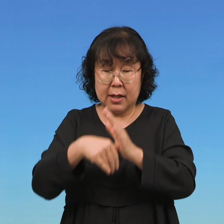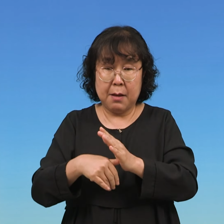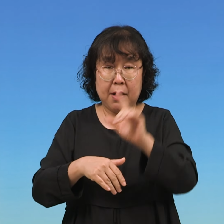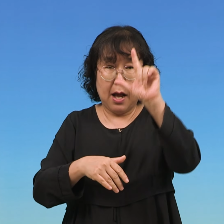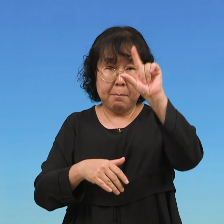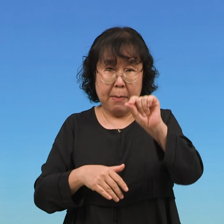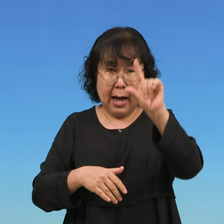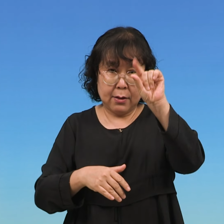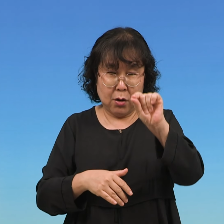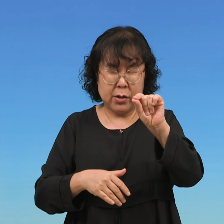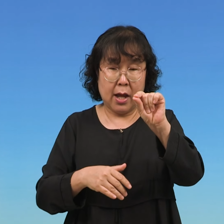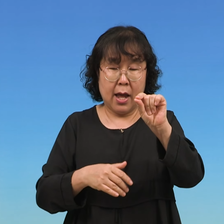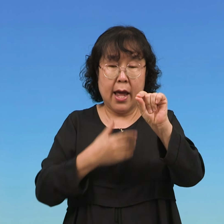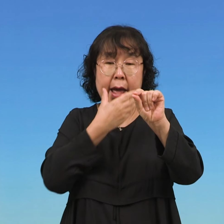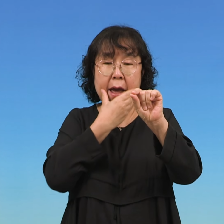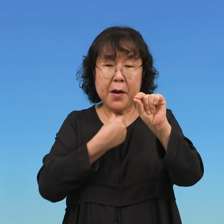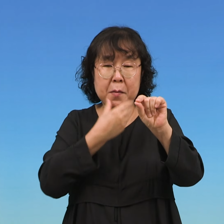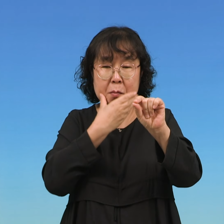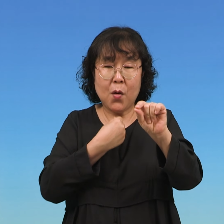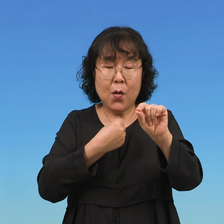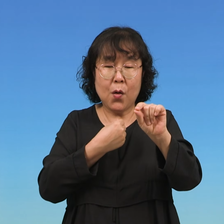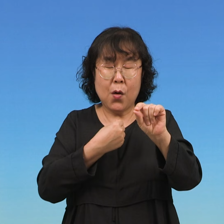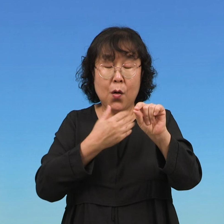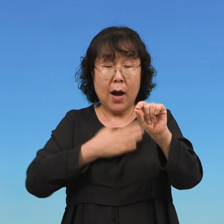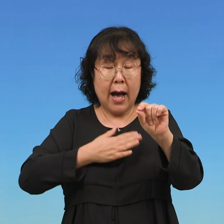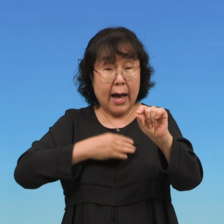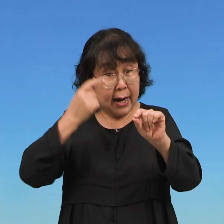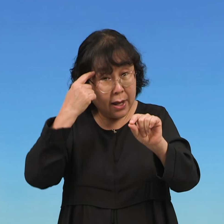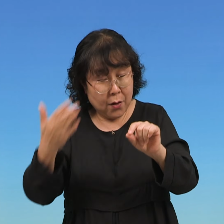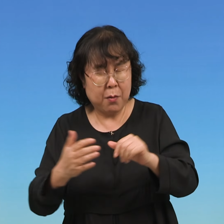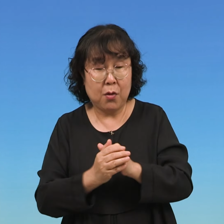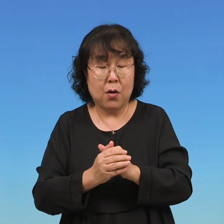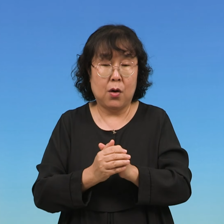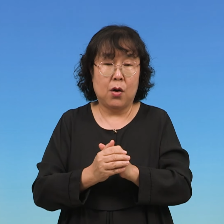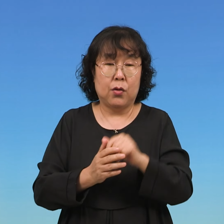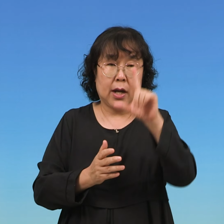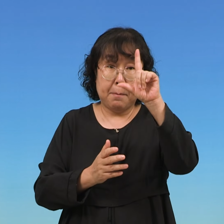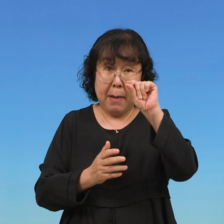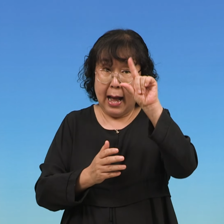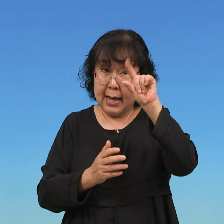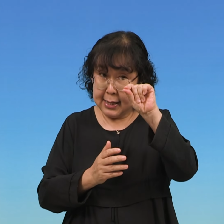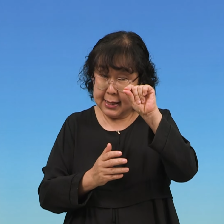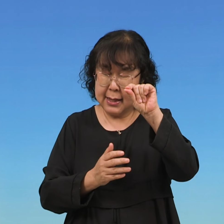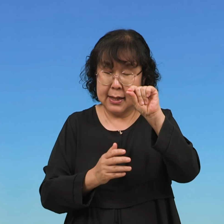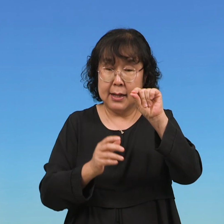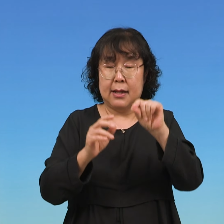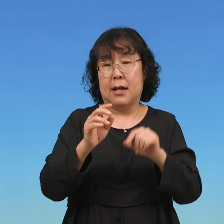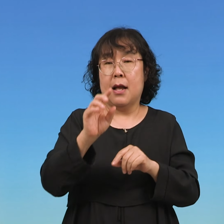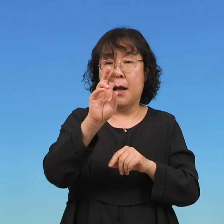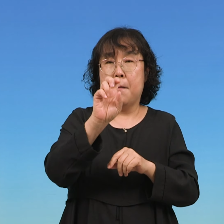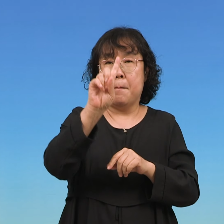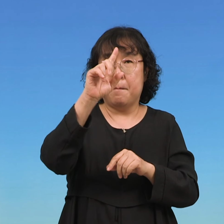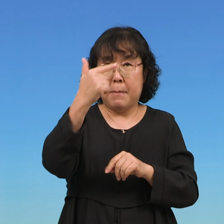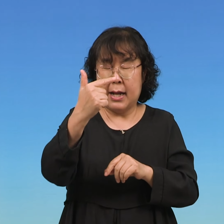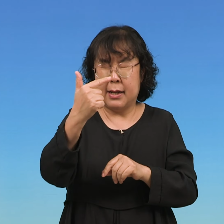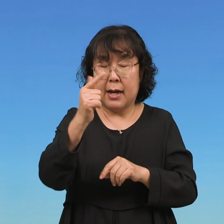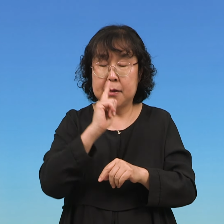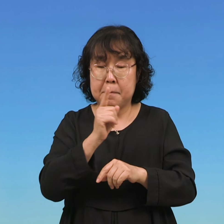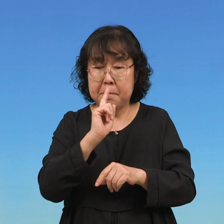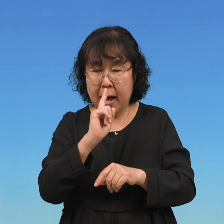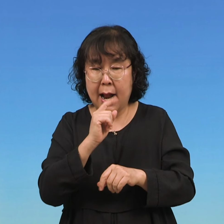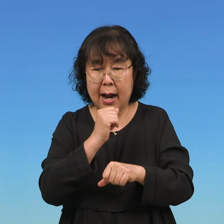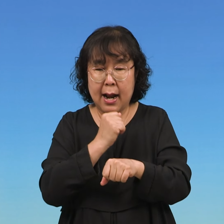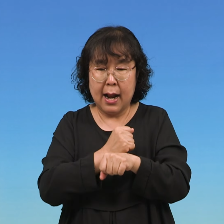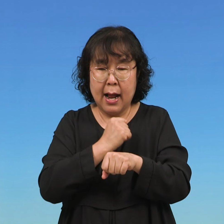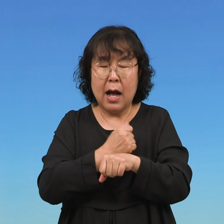만원의 행복 그런 프로를 받습니까 그러면서 또 만 자를 좋아하세요 뭐 우리 교회가 만 명이 모이는데이